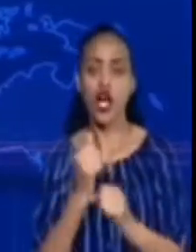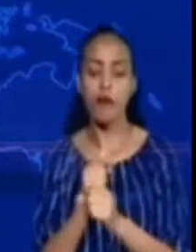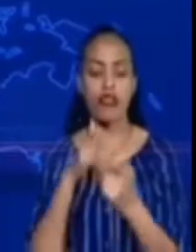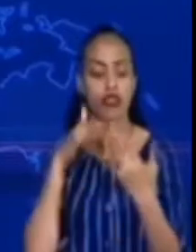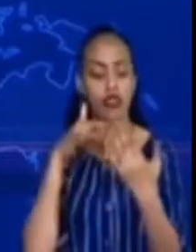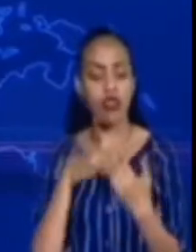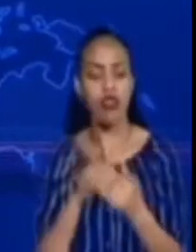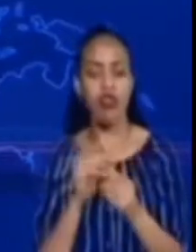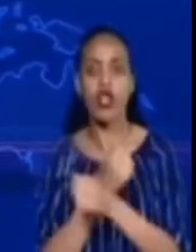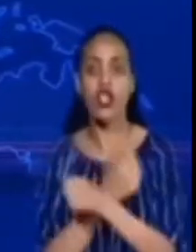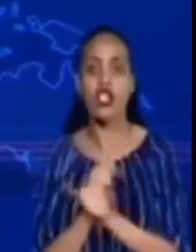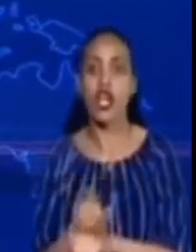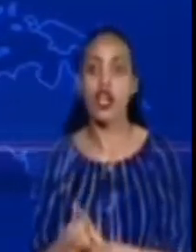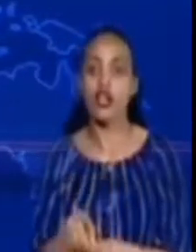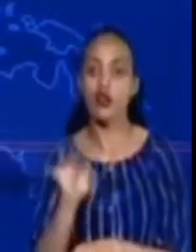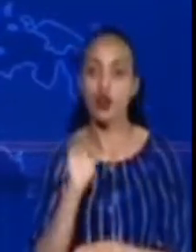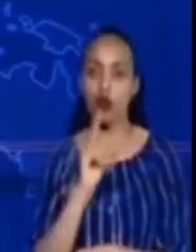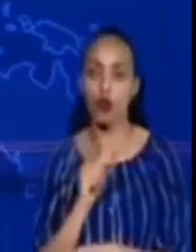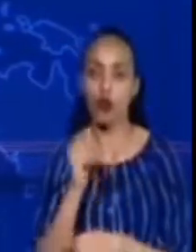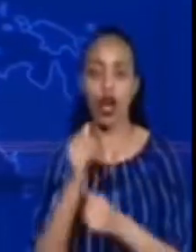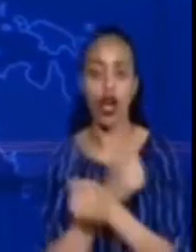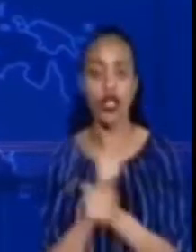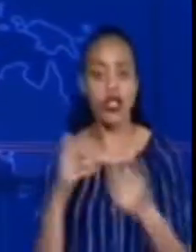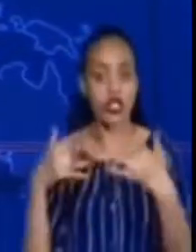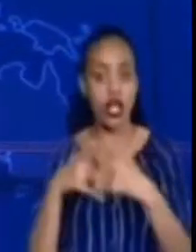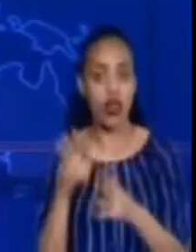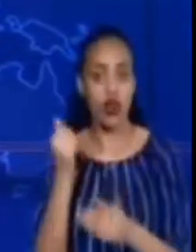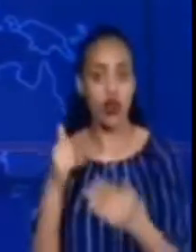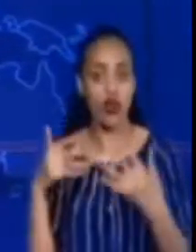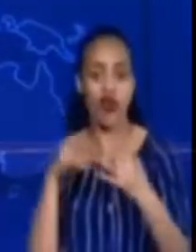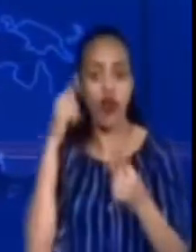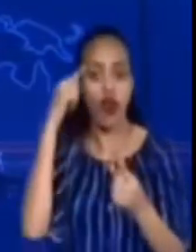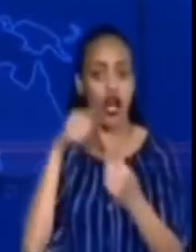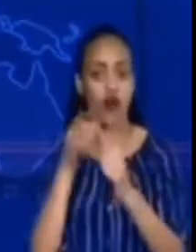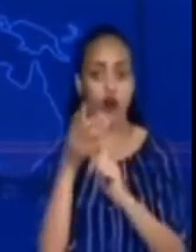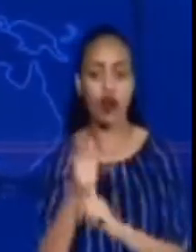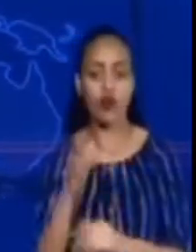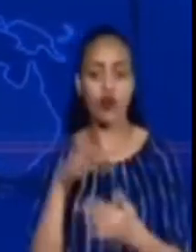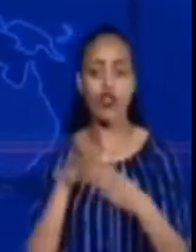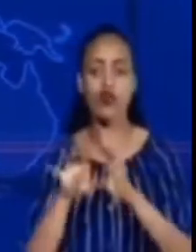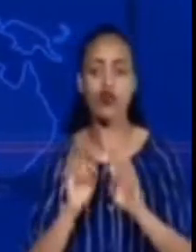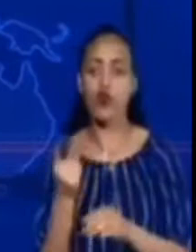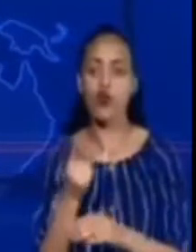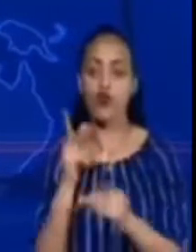ዘመድኩን በሙስሊሞች ላይ ጦርነት እየከፈተ ሙስሊሞች ምን ይያለ እንዳለ ታቃላችሁ